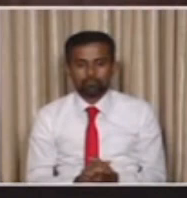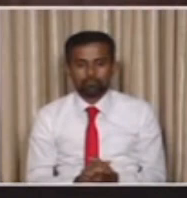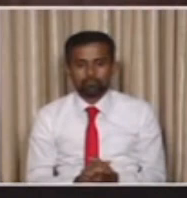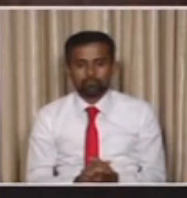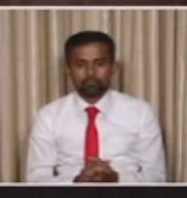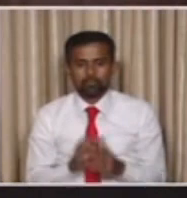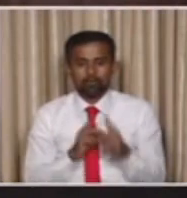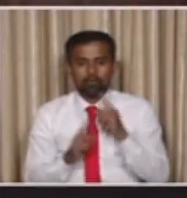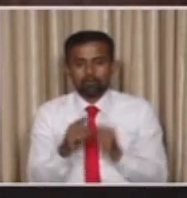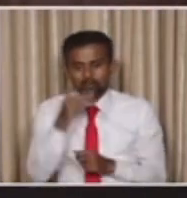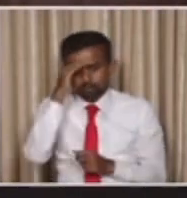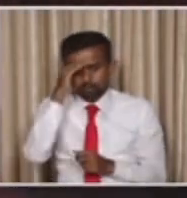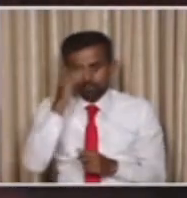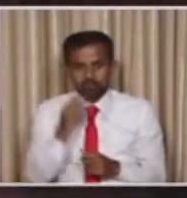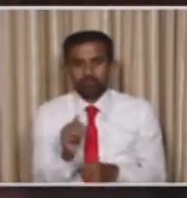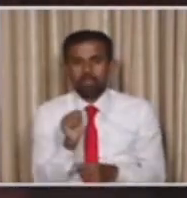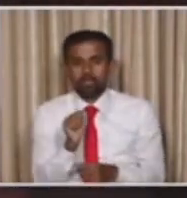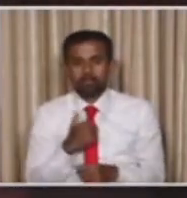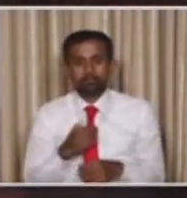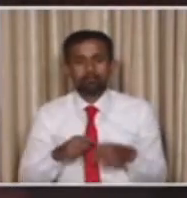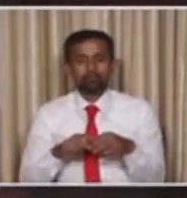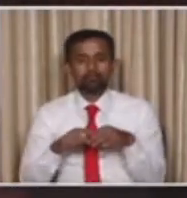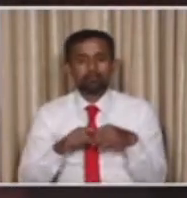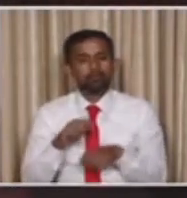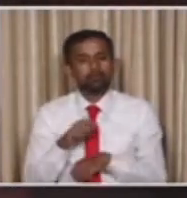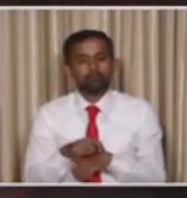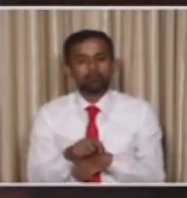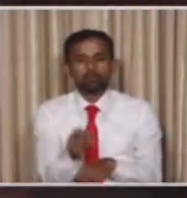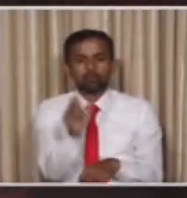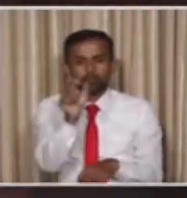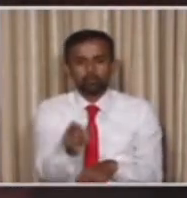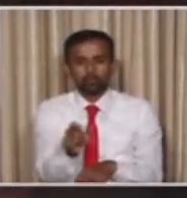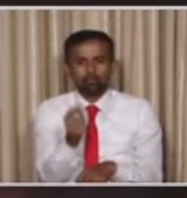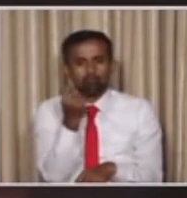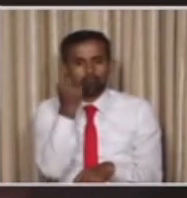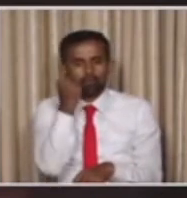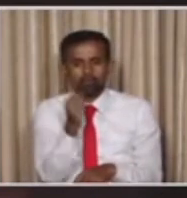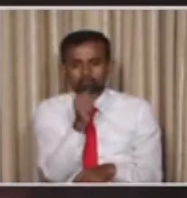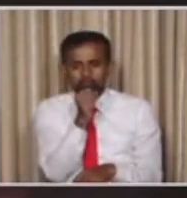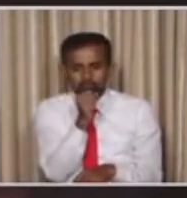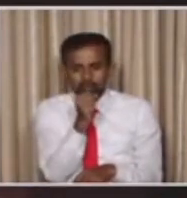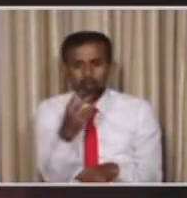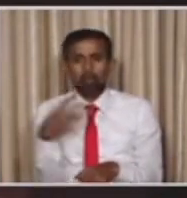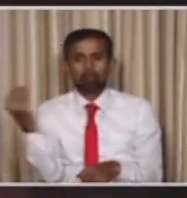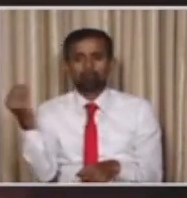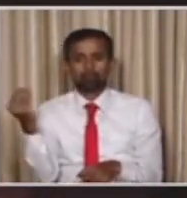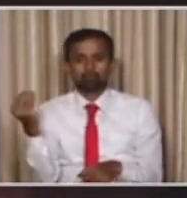හරි අර කතානායකතුමනි ඇයි මම ප්‍රශ්නේ අහනකොට දැන් ඔබතුමා හිතාමතාම මගේ මයික් එක ඔෆ් කරවන්නේ